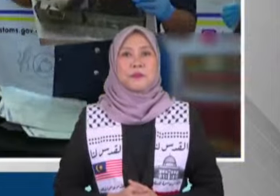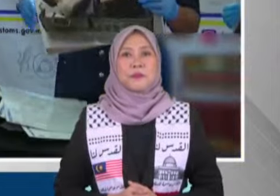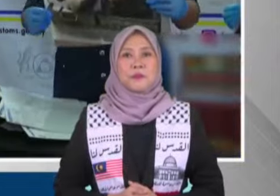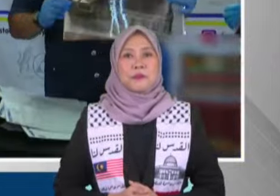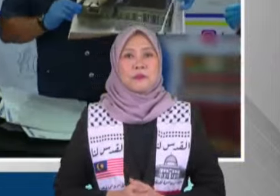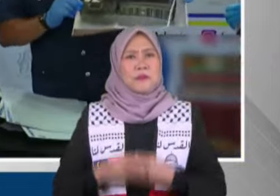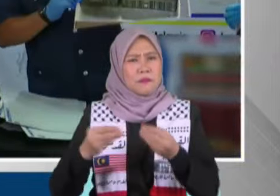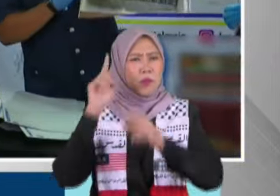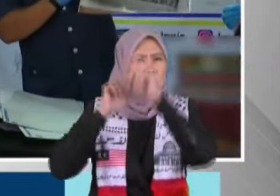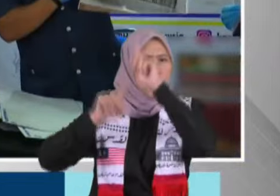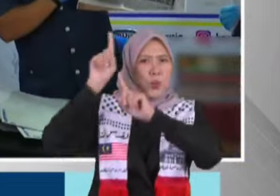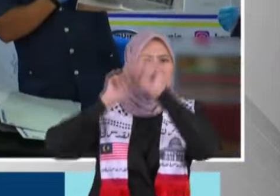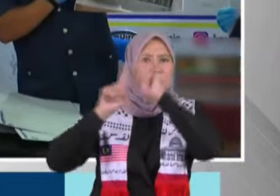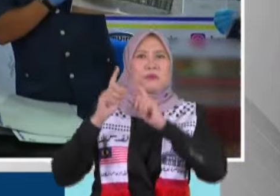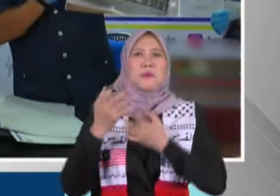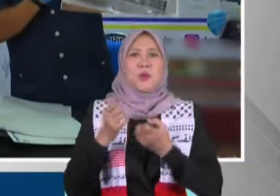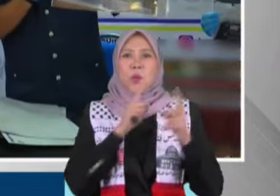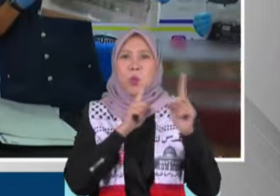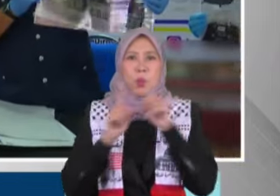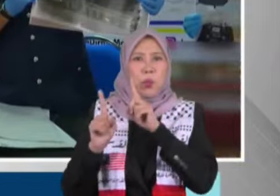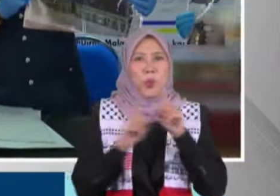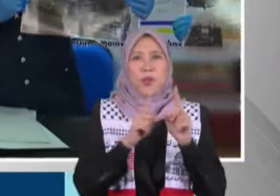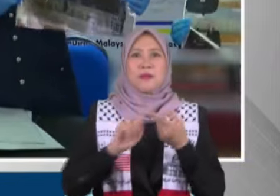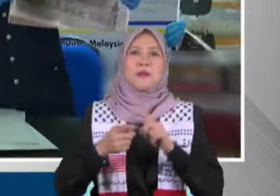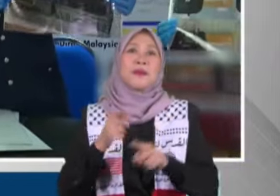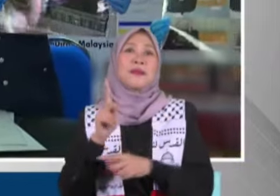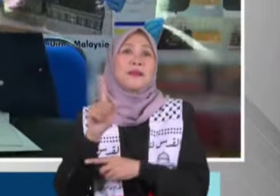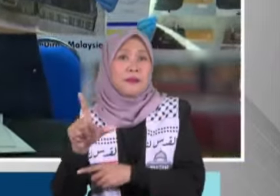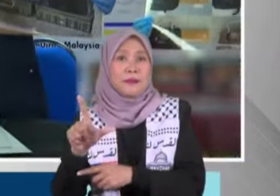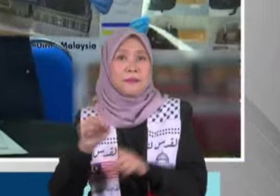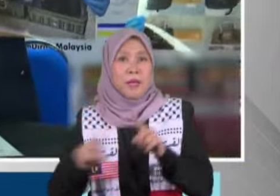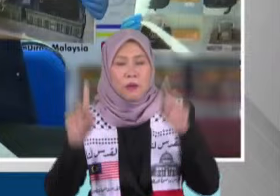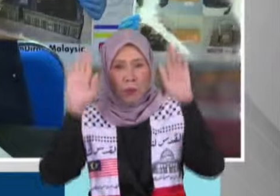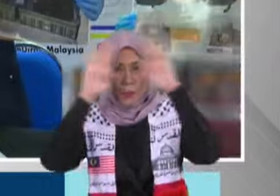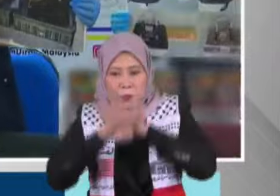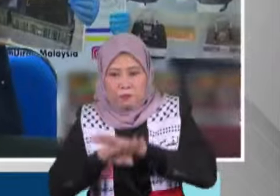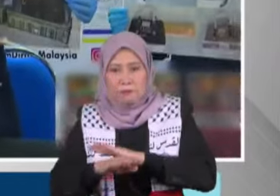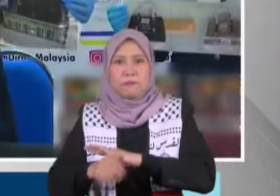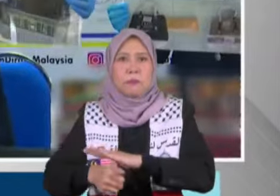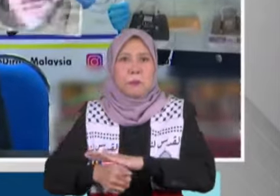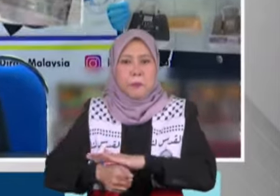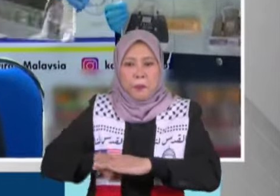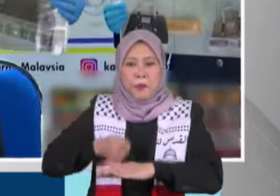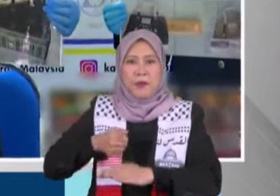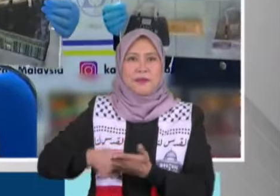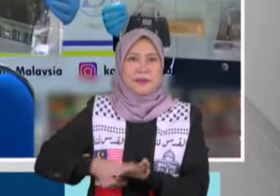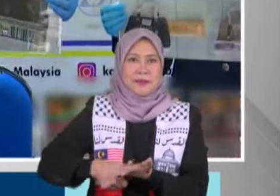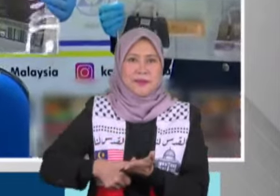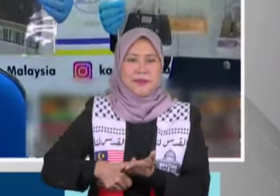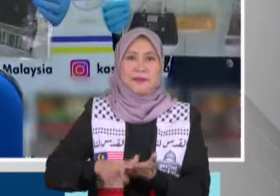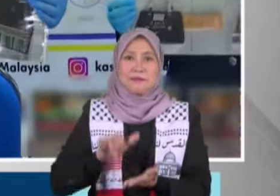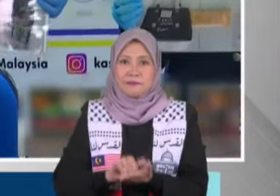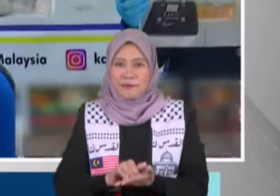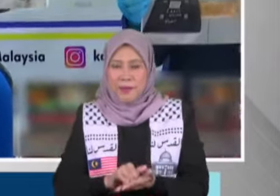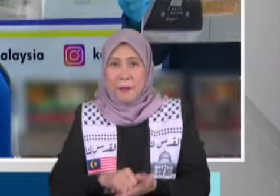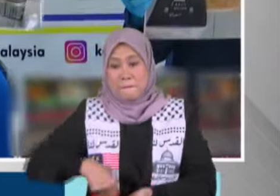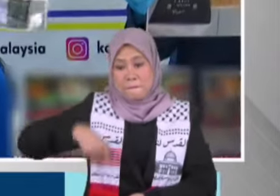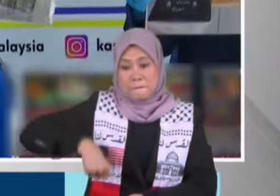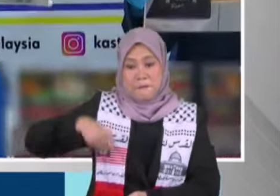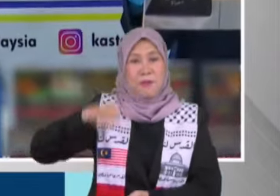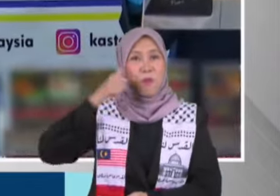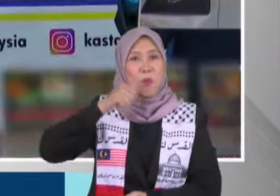Beri alasan mahu raih hari lahir temannya di Kuala Lumpur tetapi seludup masuk heroin. Perkara itu terbongkar selepas bagasi milik